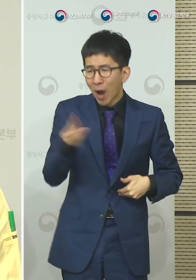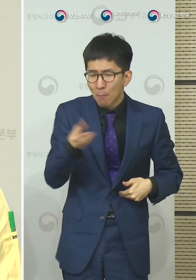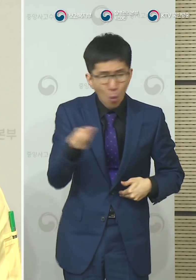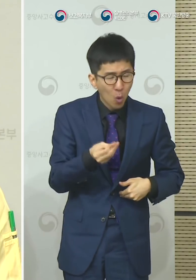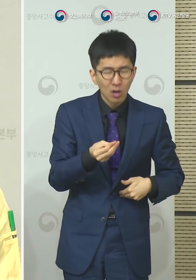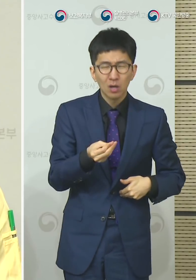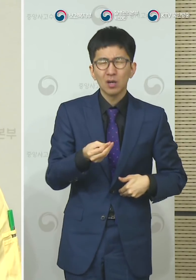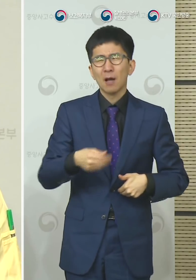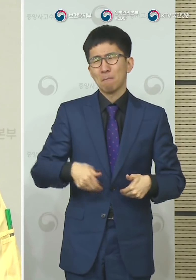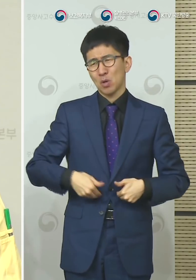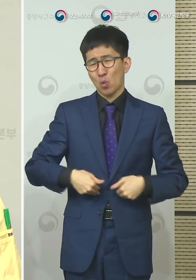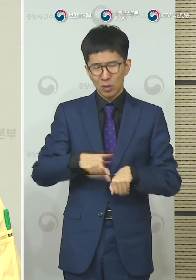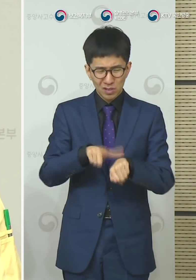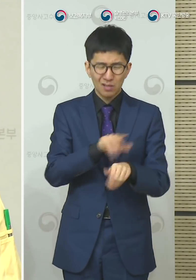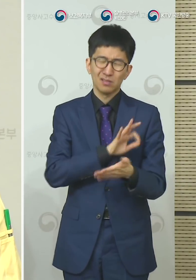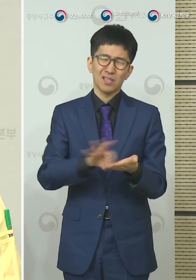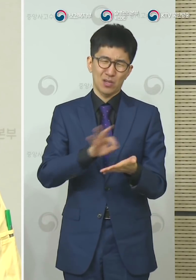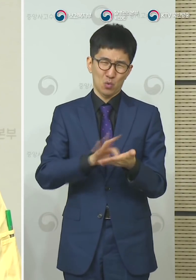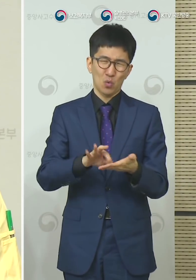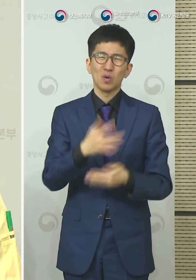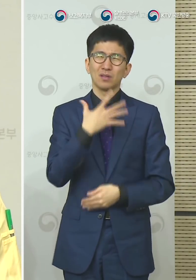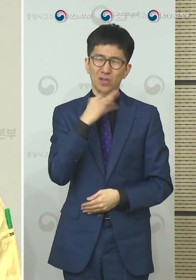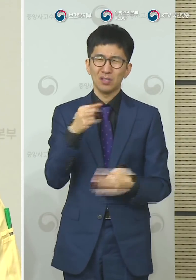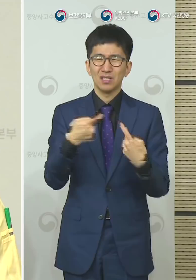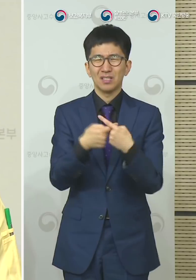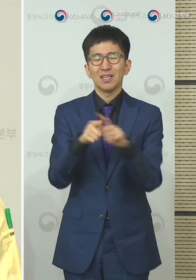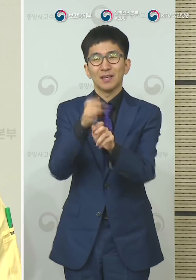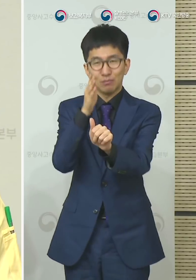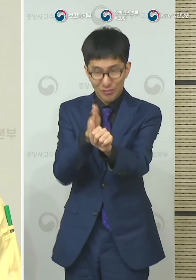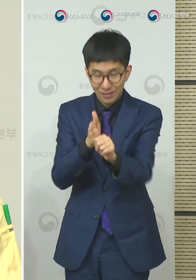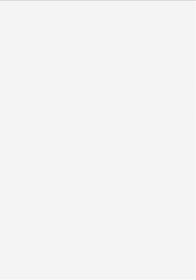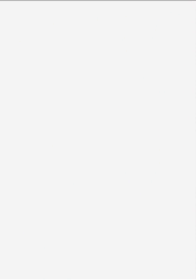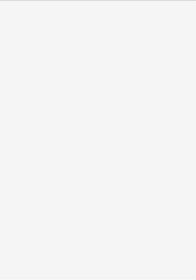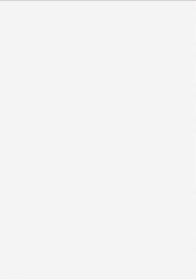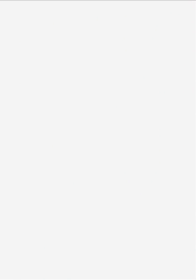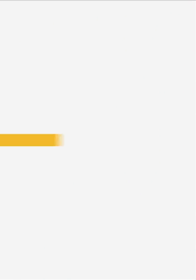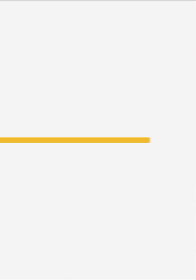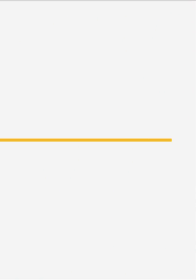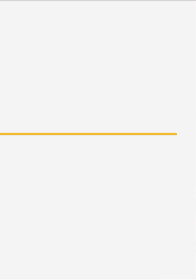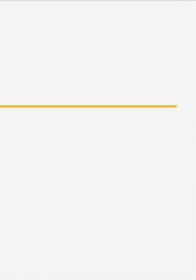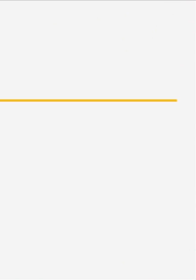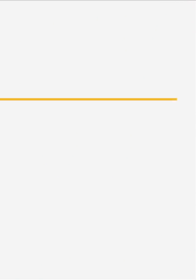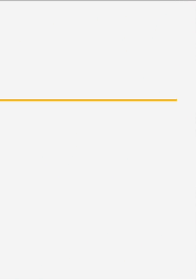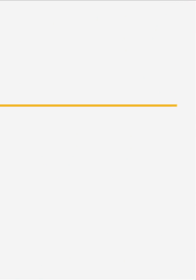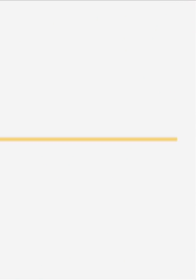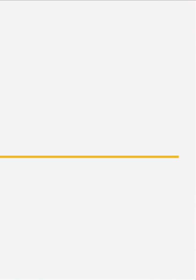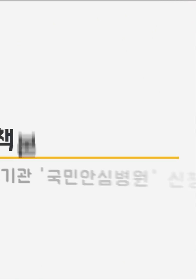다소의 시간은 불가피하게 소요될 수 있다라는 점은 말씀을 드립니다.